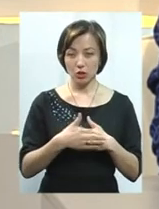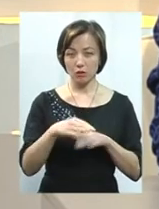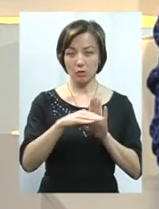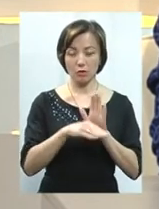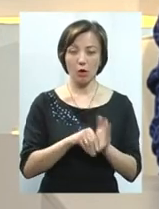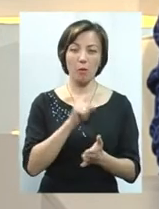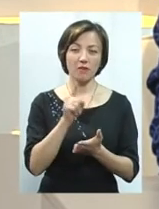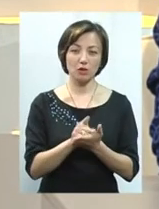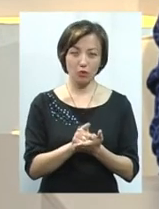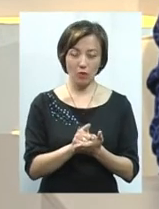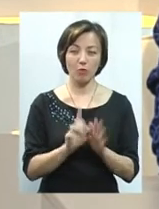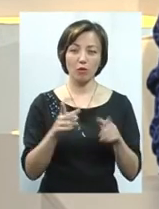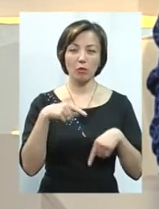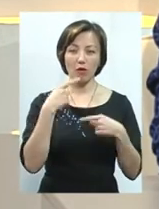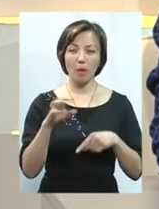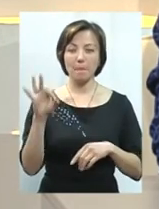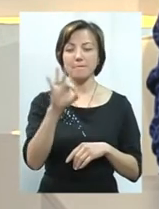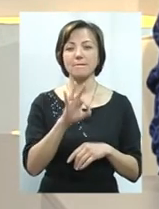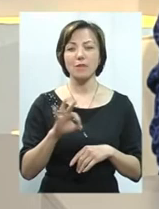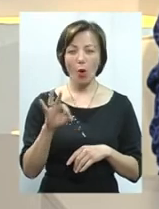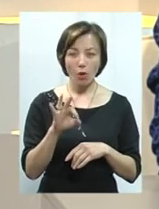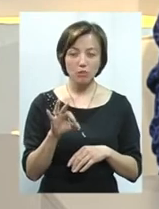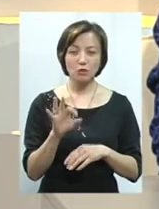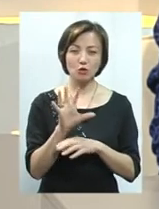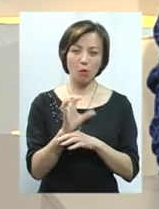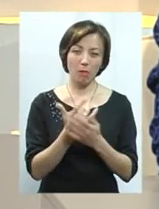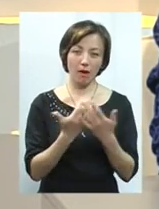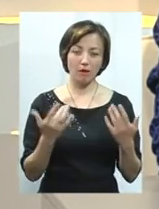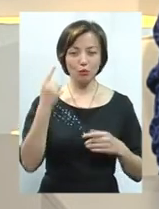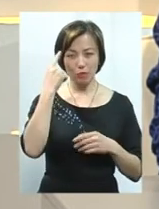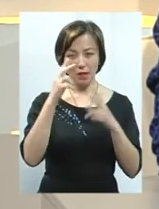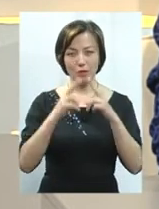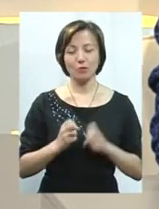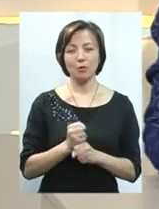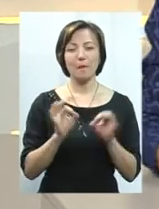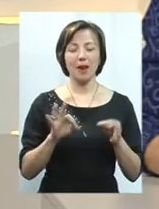передачах обов'язково говоритимемо про собак. Думайте,